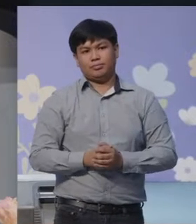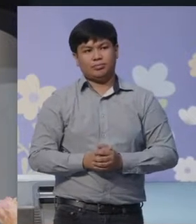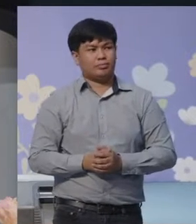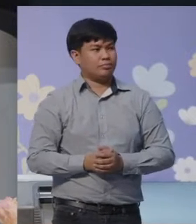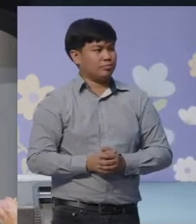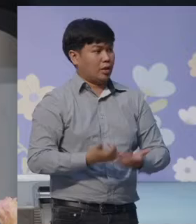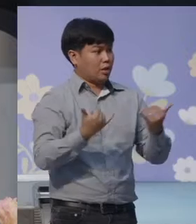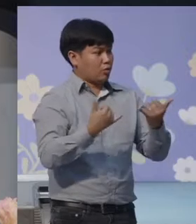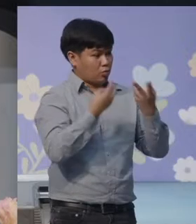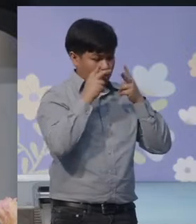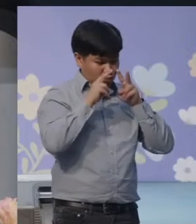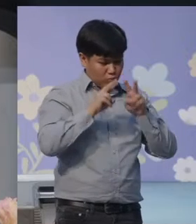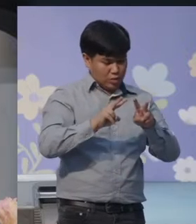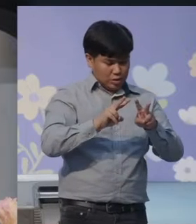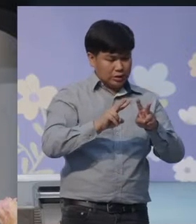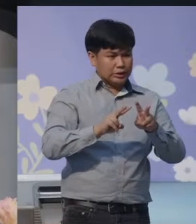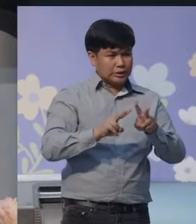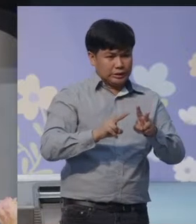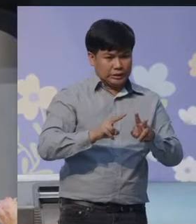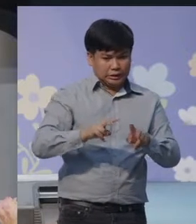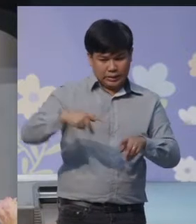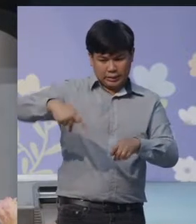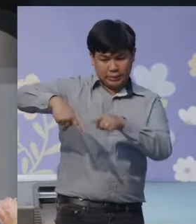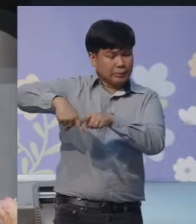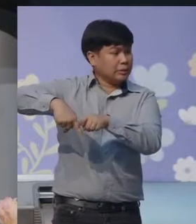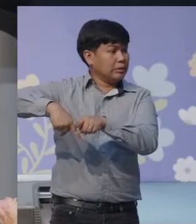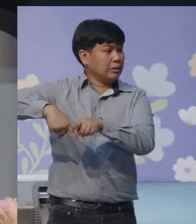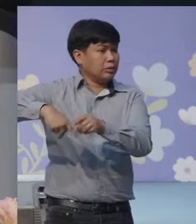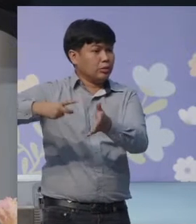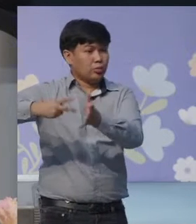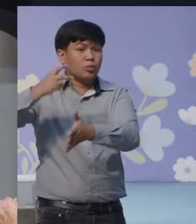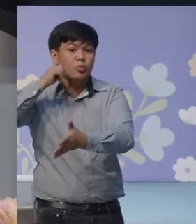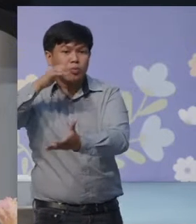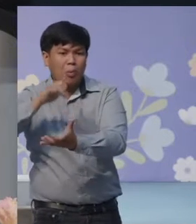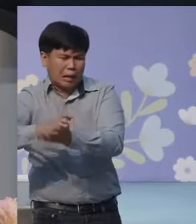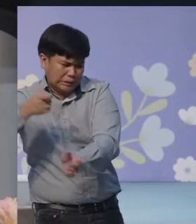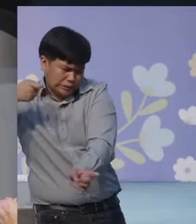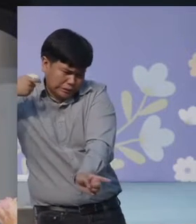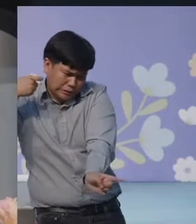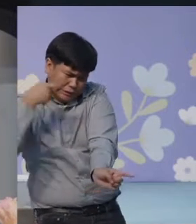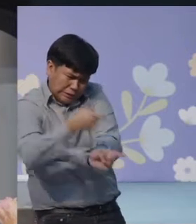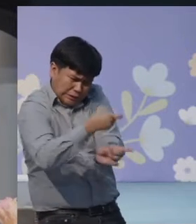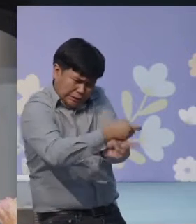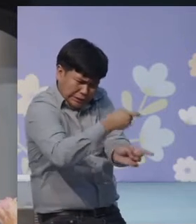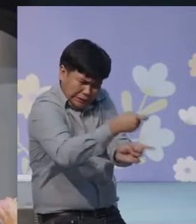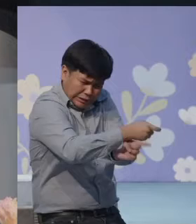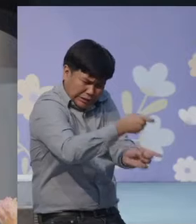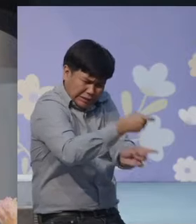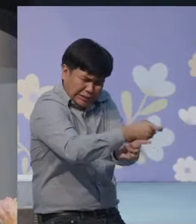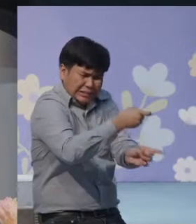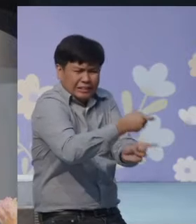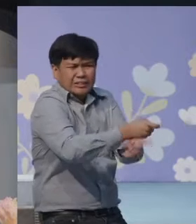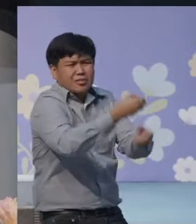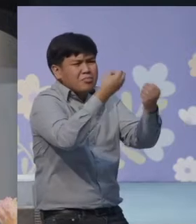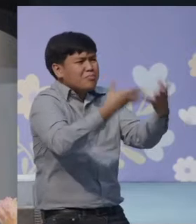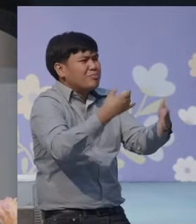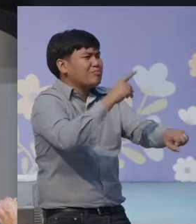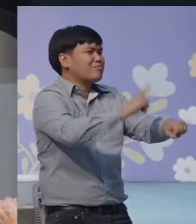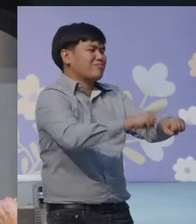Ginagalit, nakita natin na ginagalit at pinapahiya ni Penina si Hana.